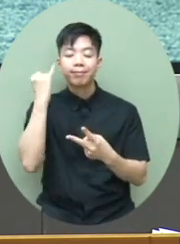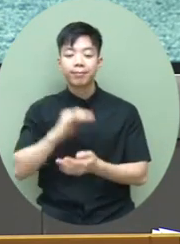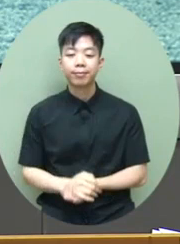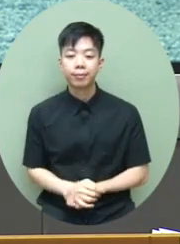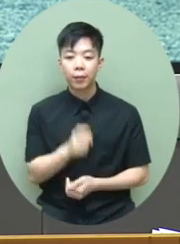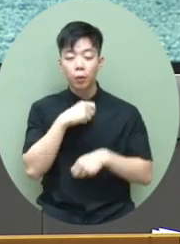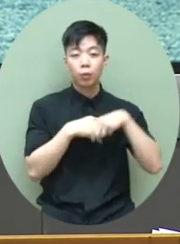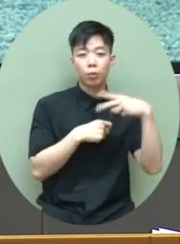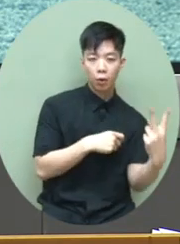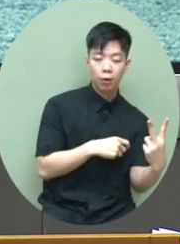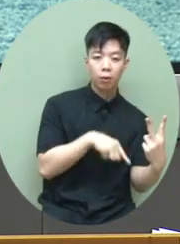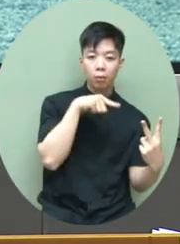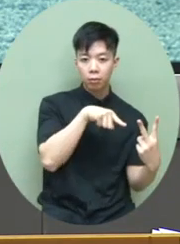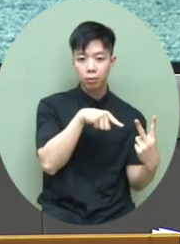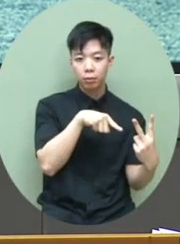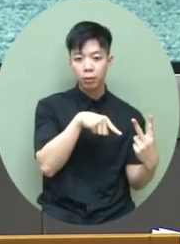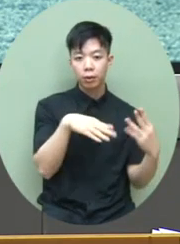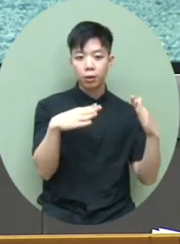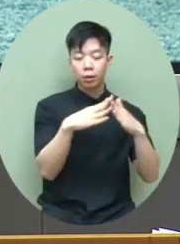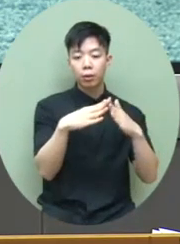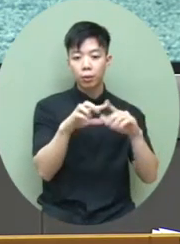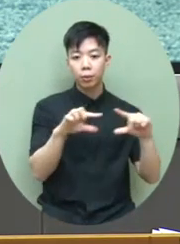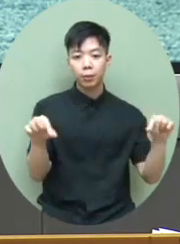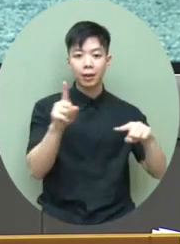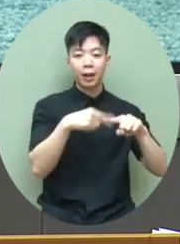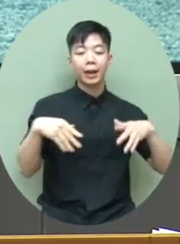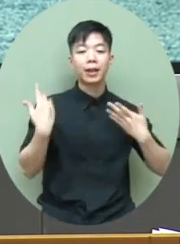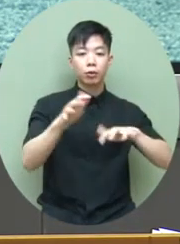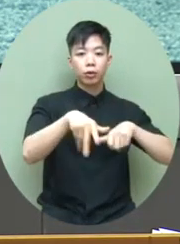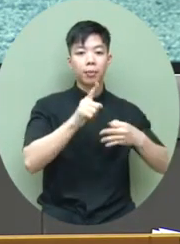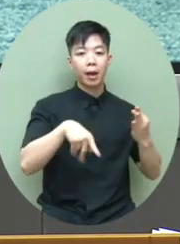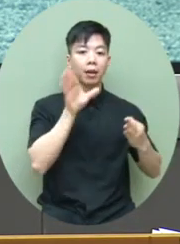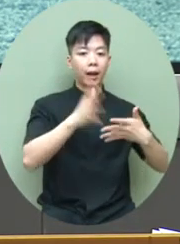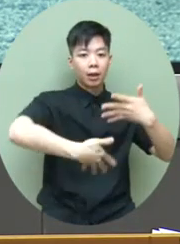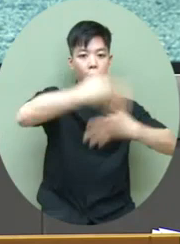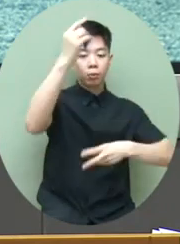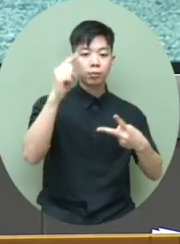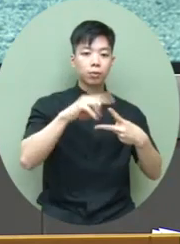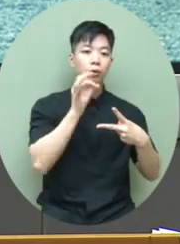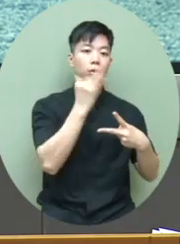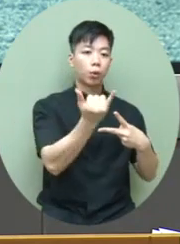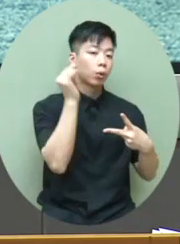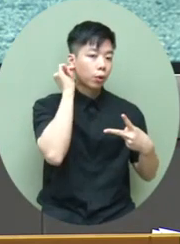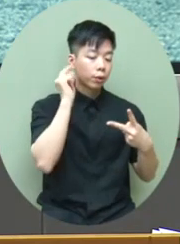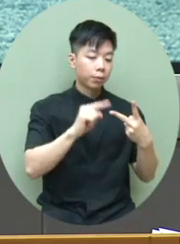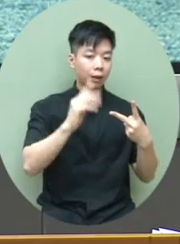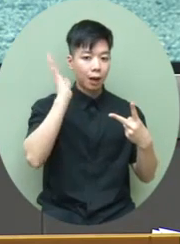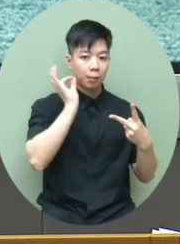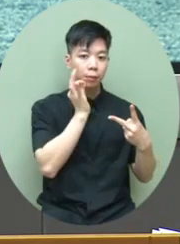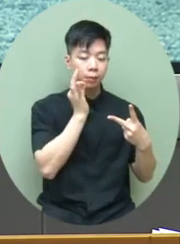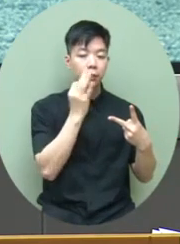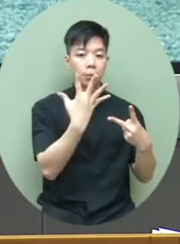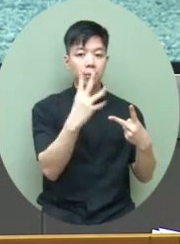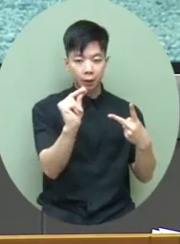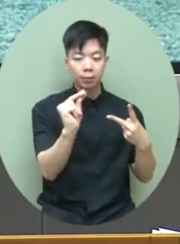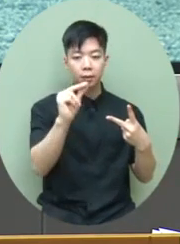兩位人士係住喺大興村興泰樓啦，一位係6歲女仔同埋一個男士57歲，都暫時